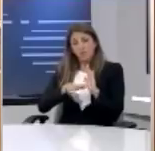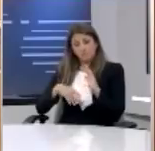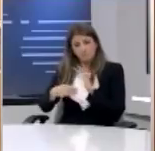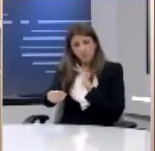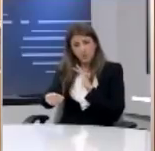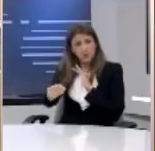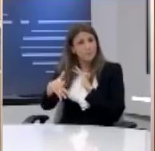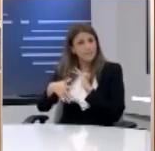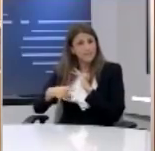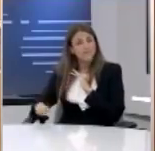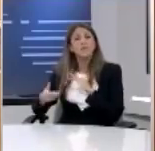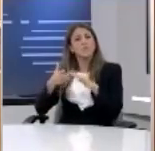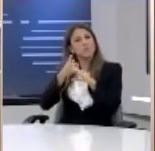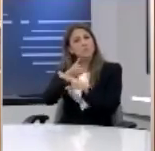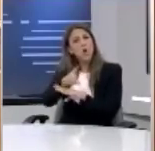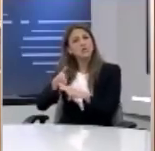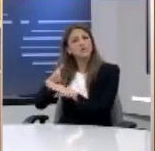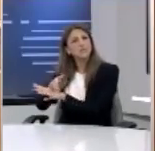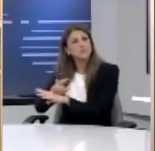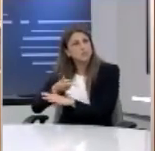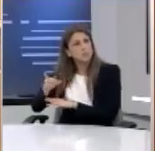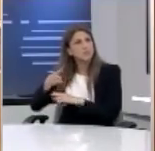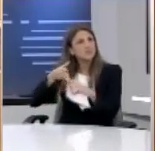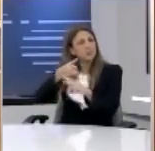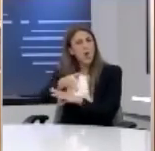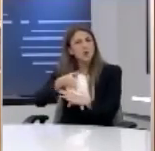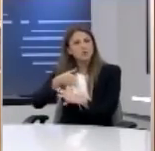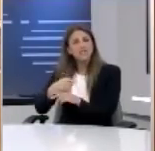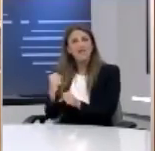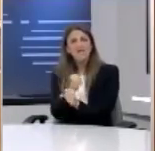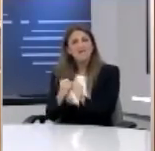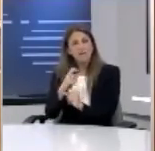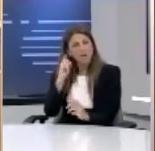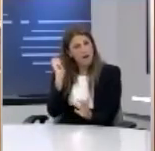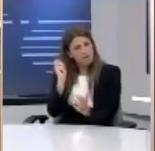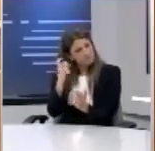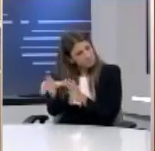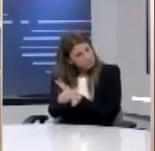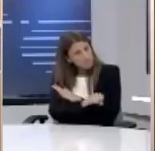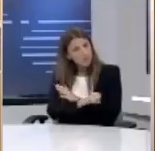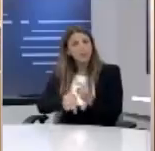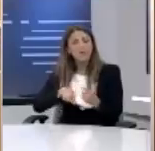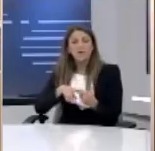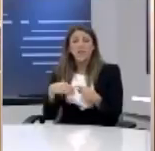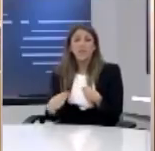μεταναστών στην ιατροφαρμακευτική περίθαλψη, χορηγώντας άμκα σε όλους. Και το κυριότερο,